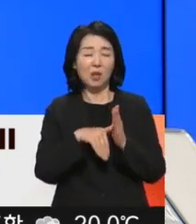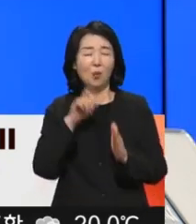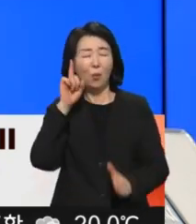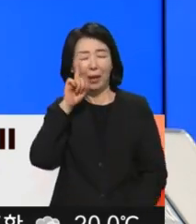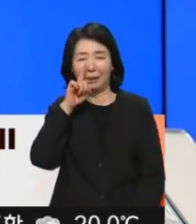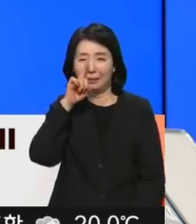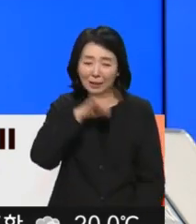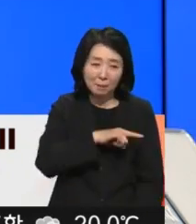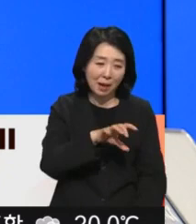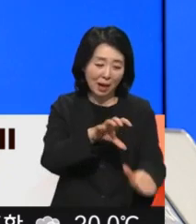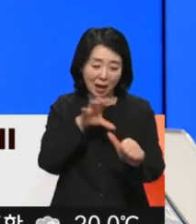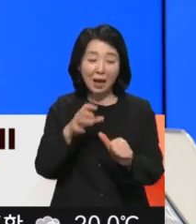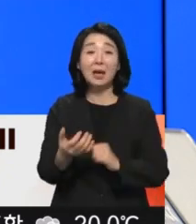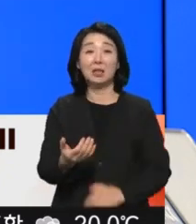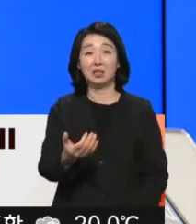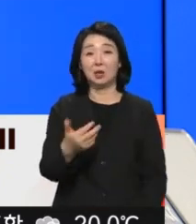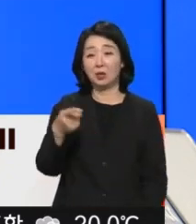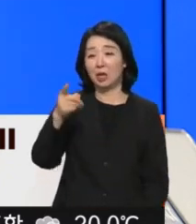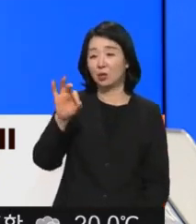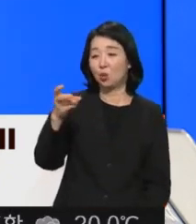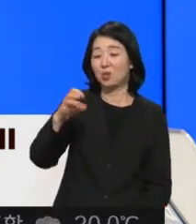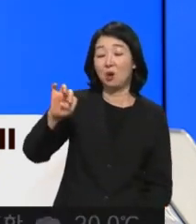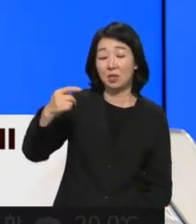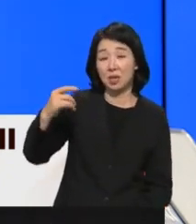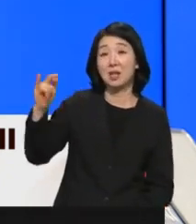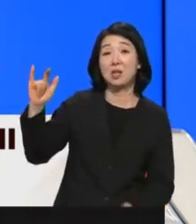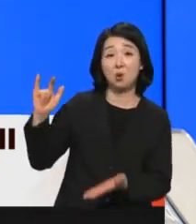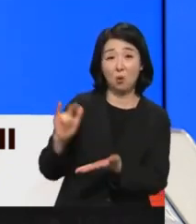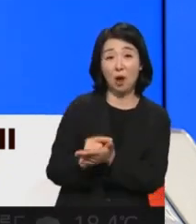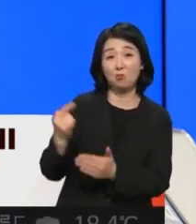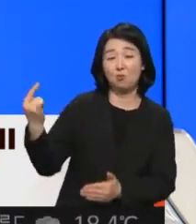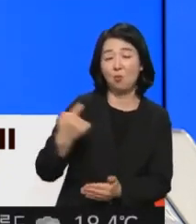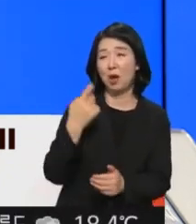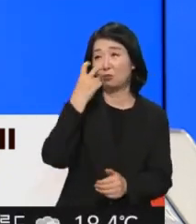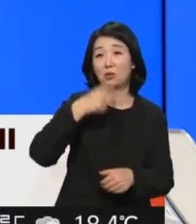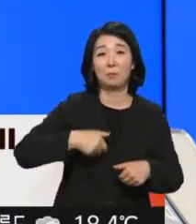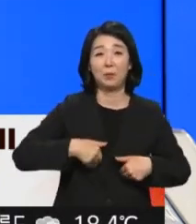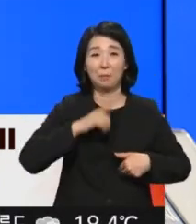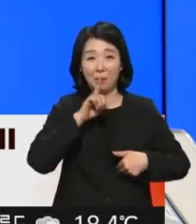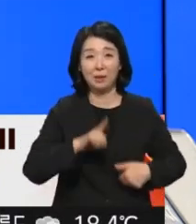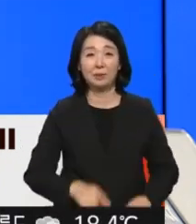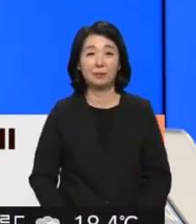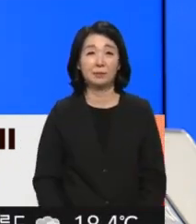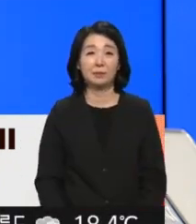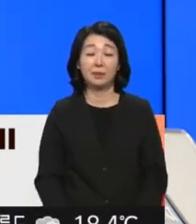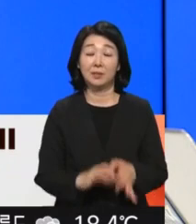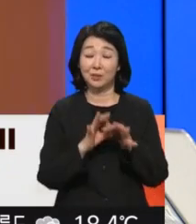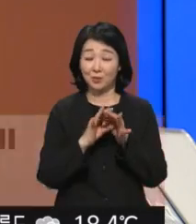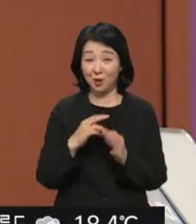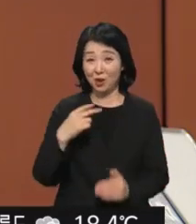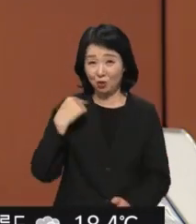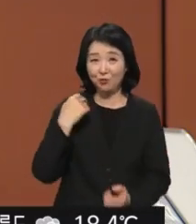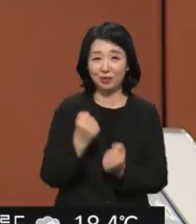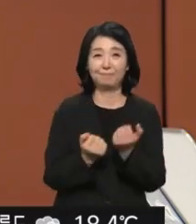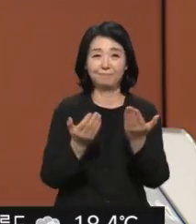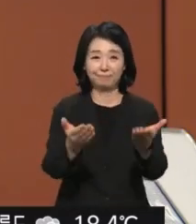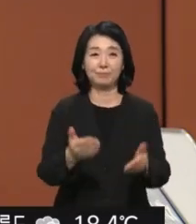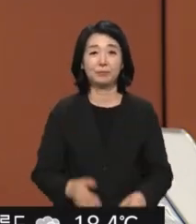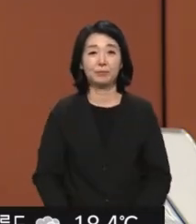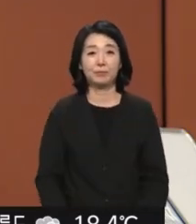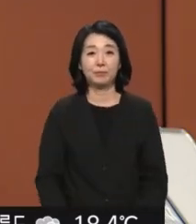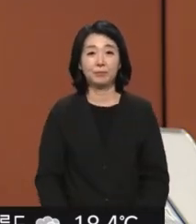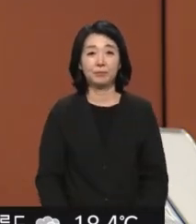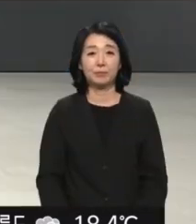악재로 작용하기 전에 송영길 전 대표가 귀국해서 수사를 받아야 한다는 목소리도 나왔습니다. 관련 내용을 유한울 체커가